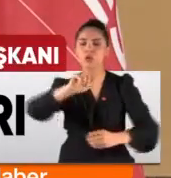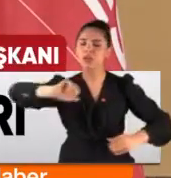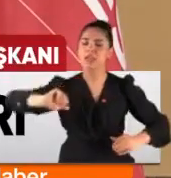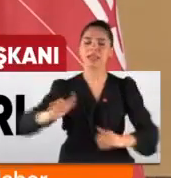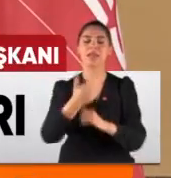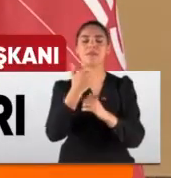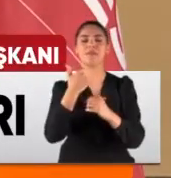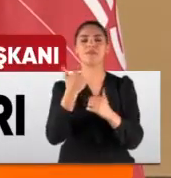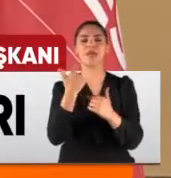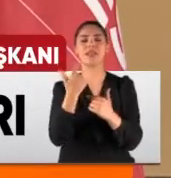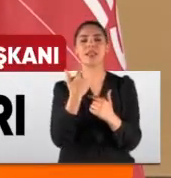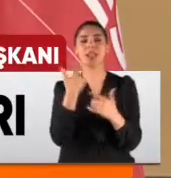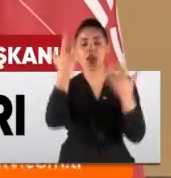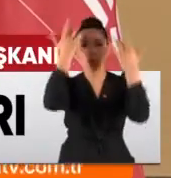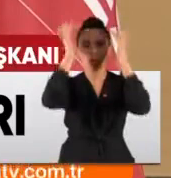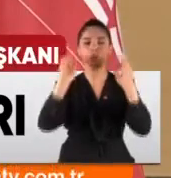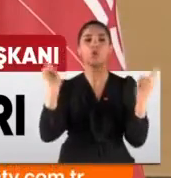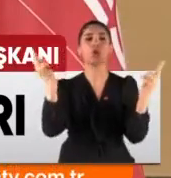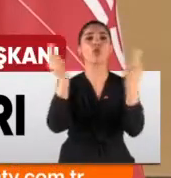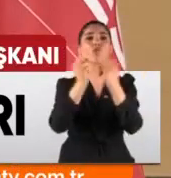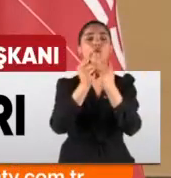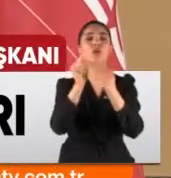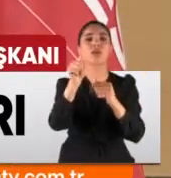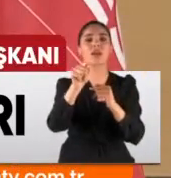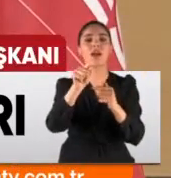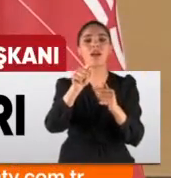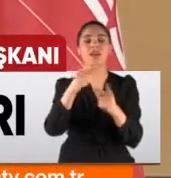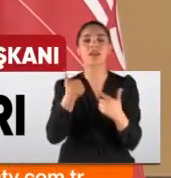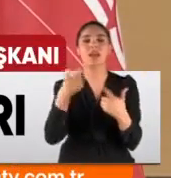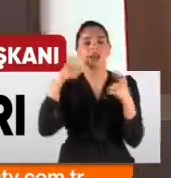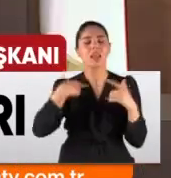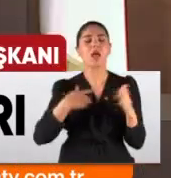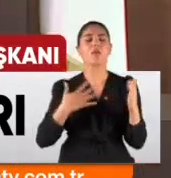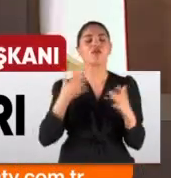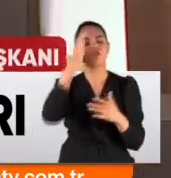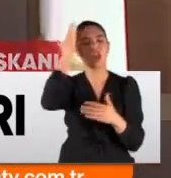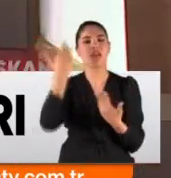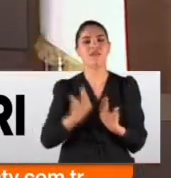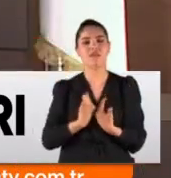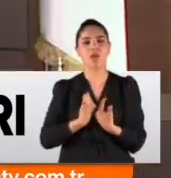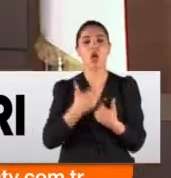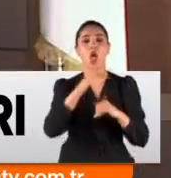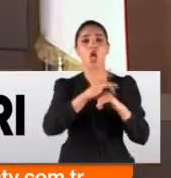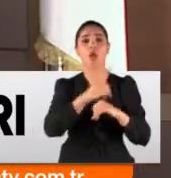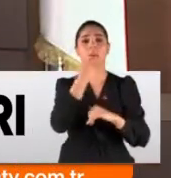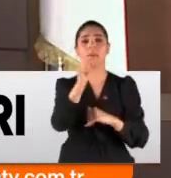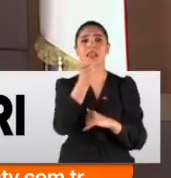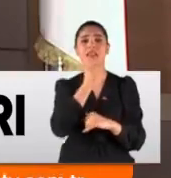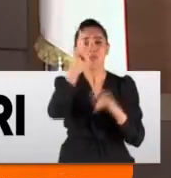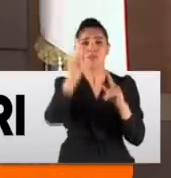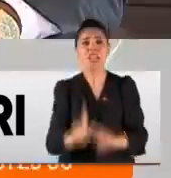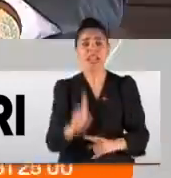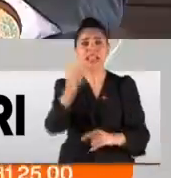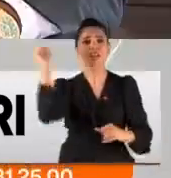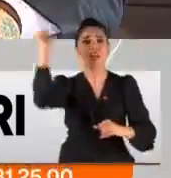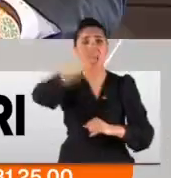değerleri ve kültürü dünyanın dört bir yanına taşımakla iftihar ediyoruz. Ülkemiz bin yıldır böyle bir ihanete tanıklık